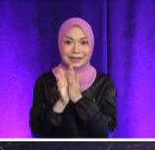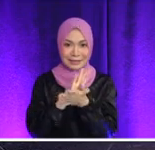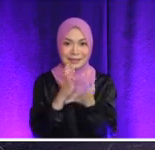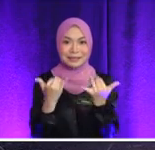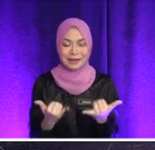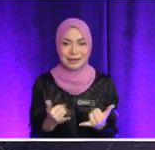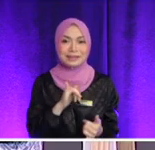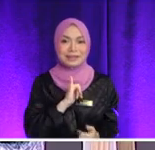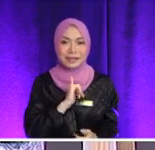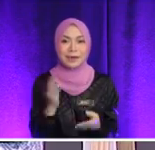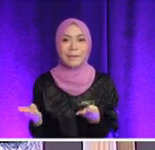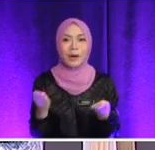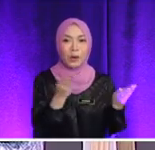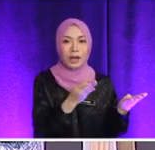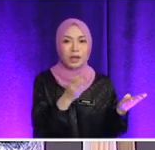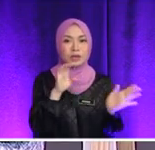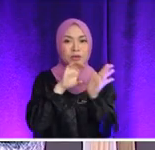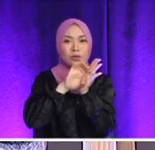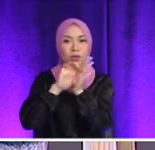membandingkan aliran